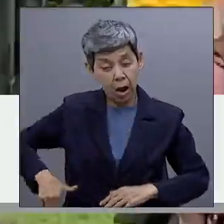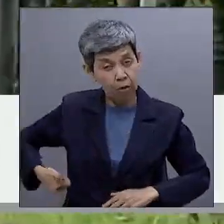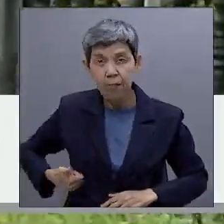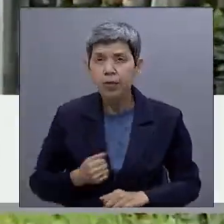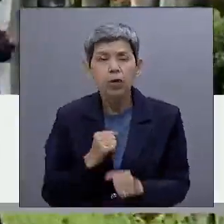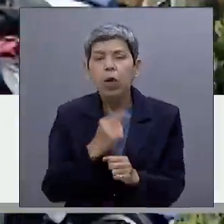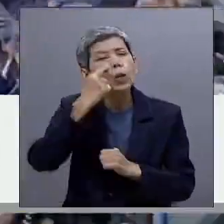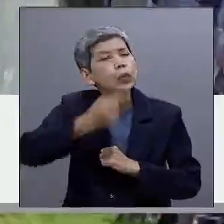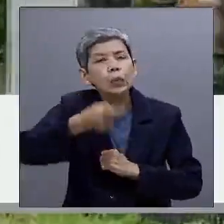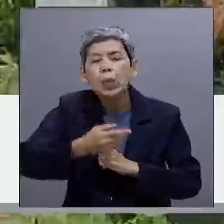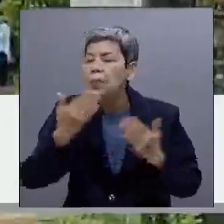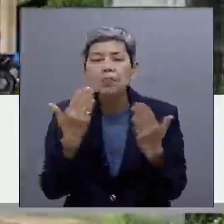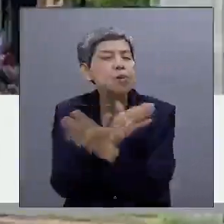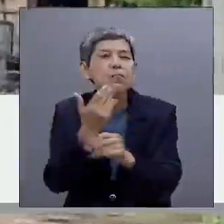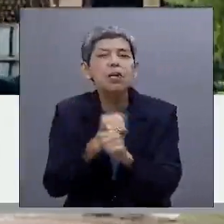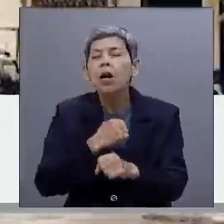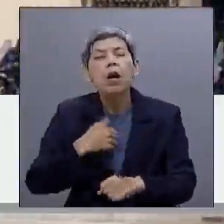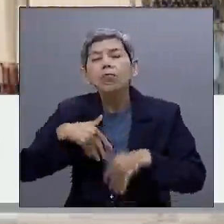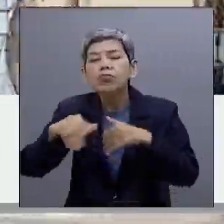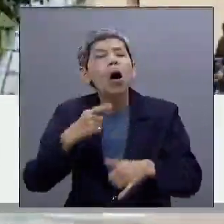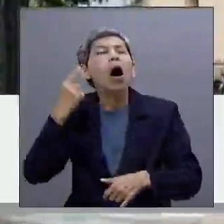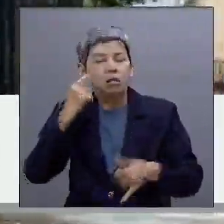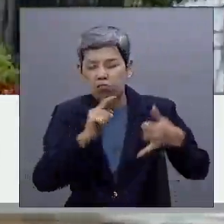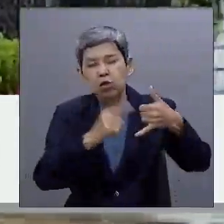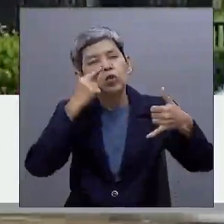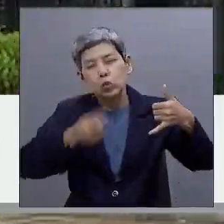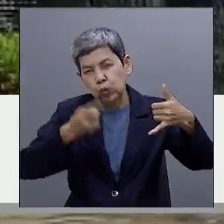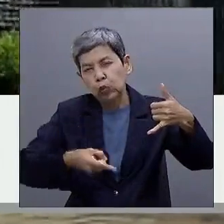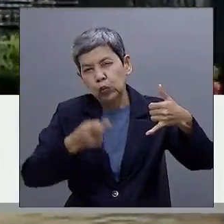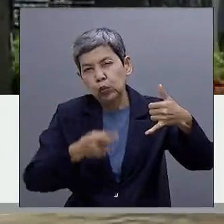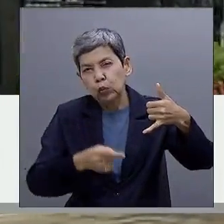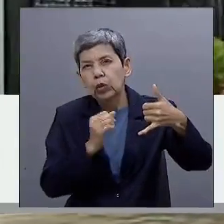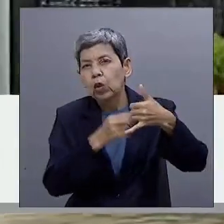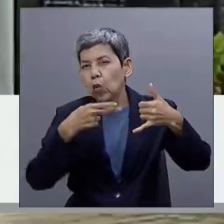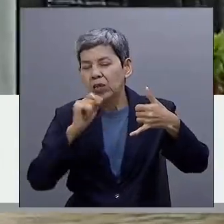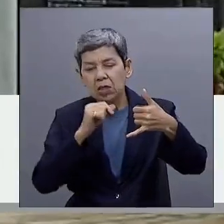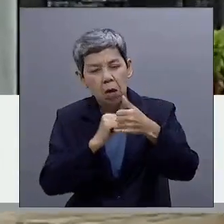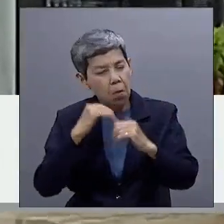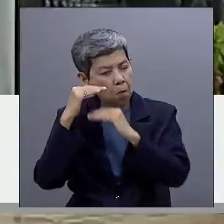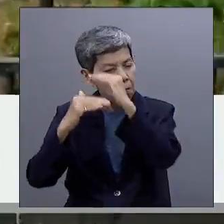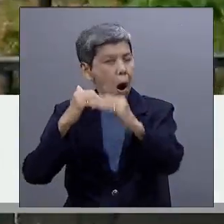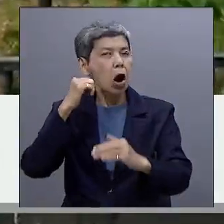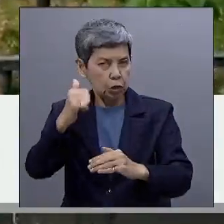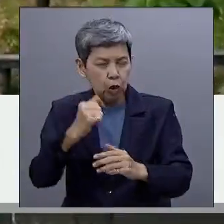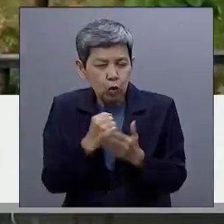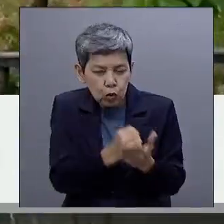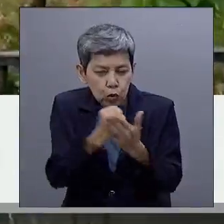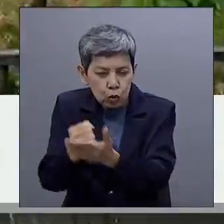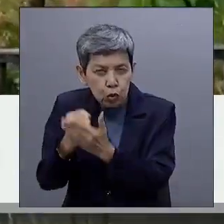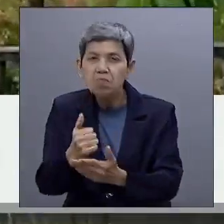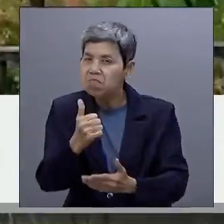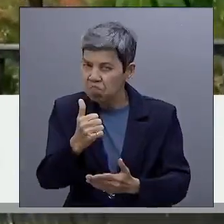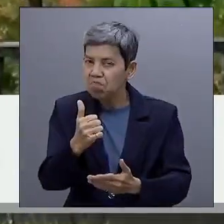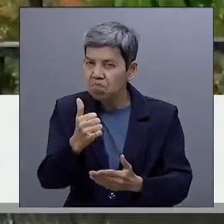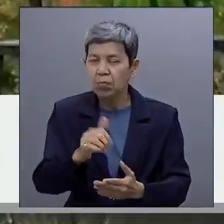การเปลี่ยนแปลงครับเพราะชาวบ้านส่วนใหญ่จะเชื่อมั่นในสมเด็จฮุนเซนเพราะว่าได้พัฒนาประเทศแล้วก็ช่วยเหลือชาวบ้านมาตลอด